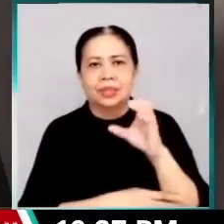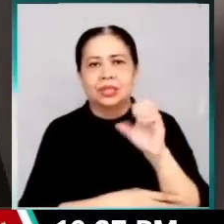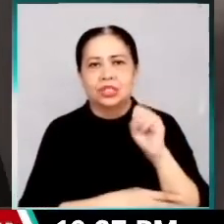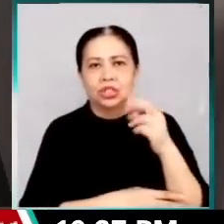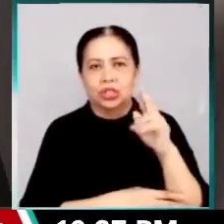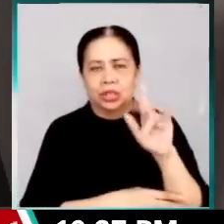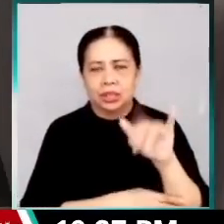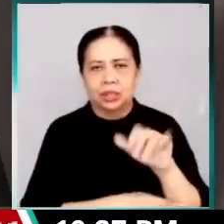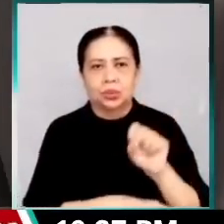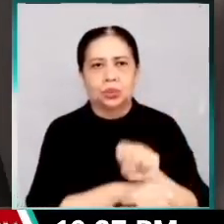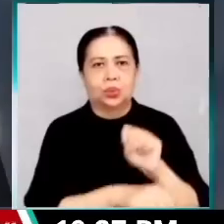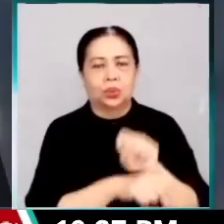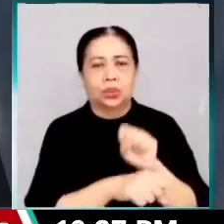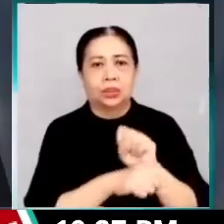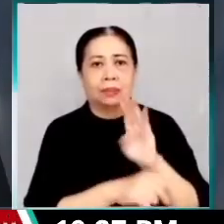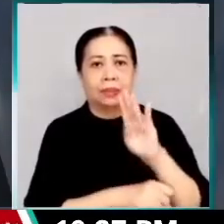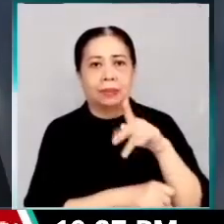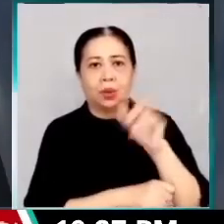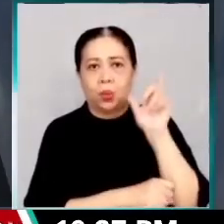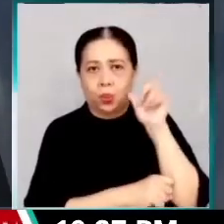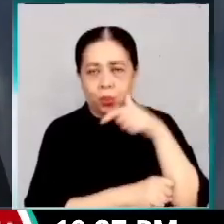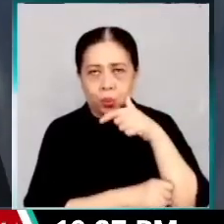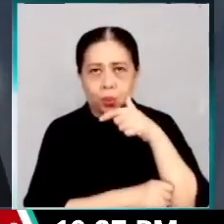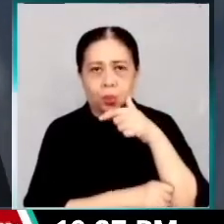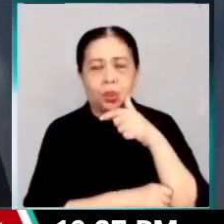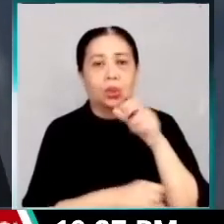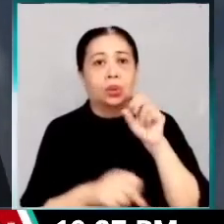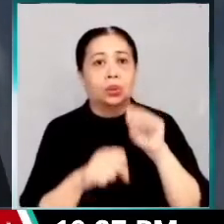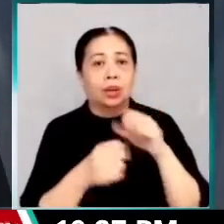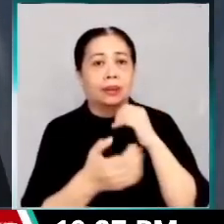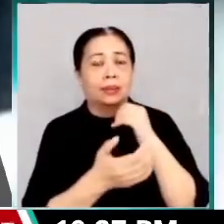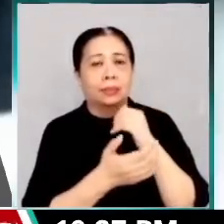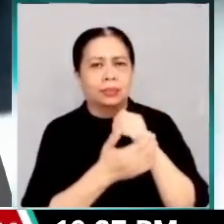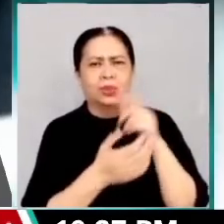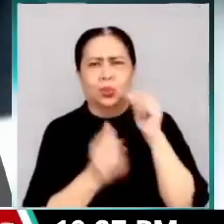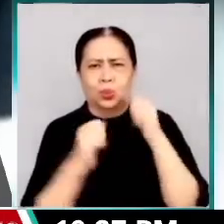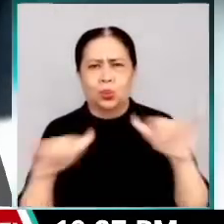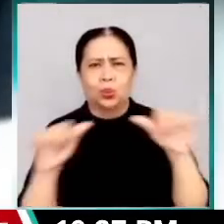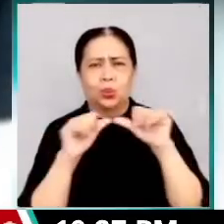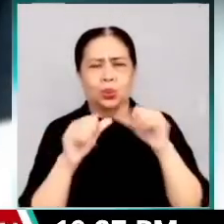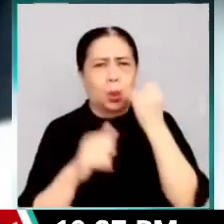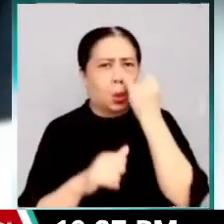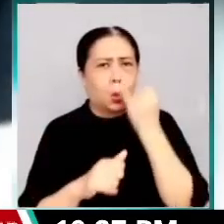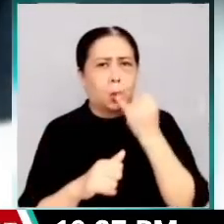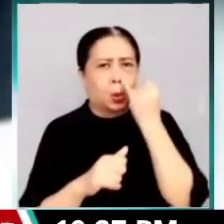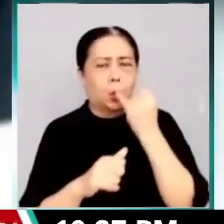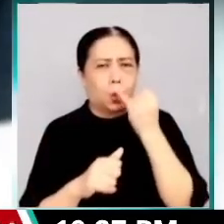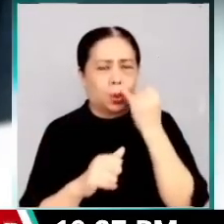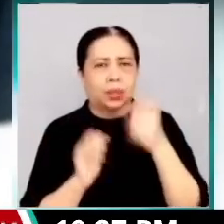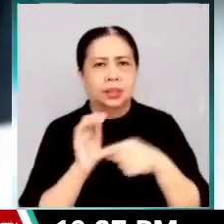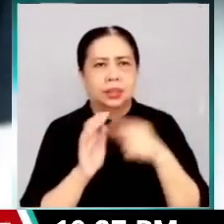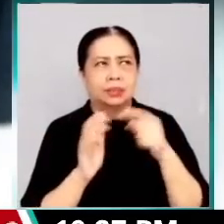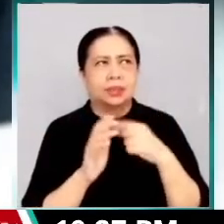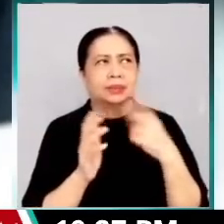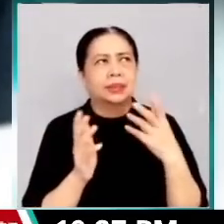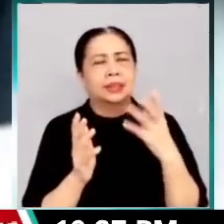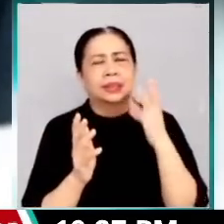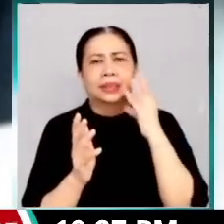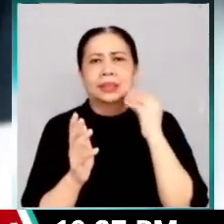sa BPO industry. Parang hindi na raw siya nilulubayan ng sipon. Dumadating po kasi ako sa puntong